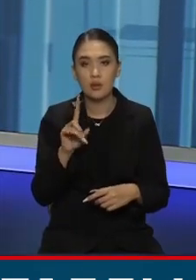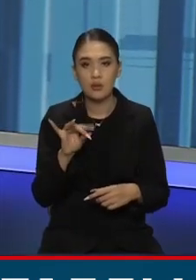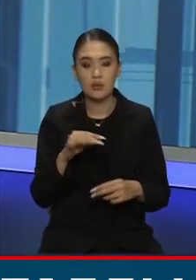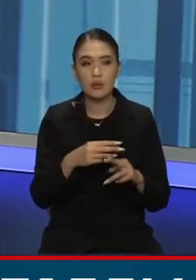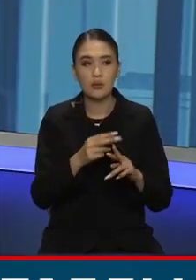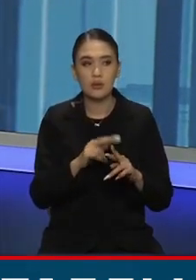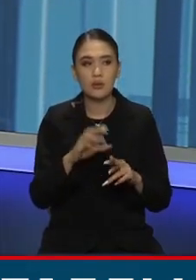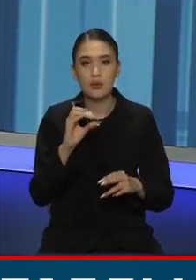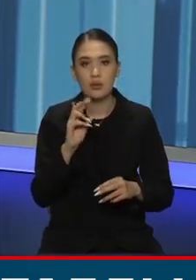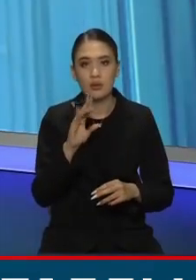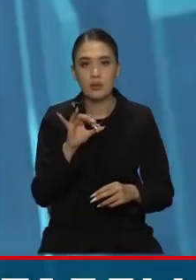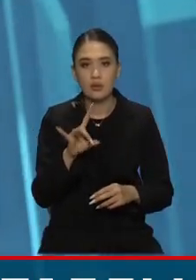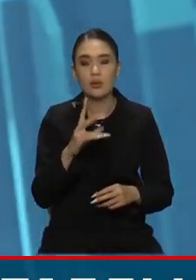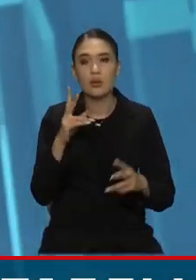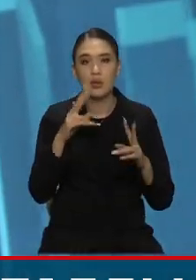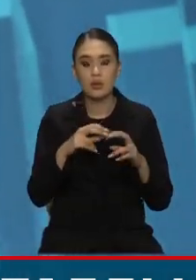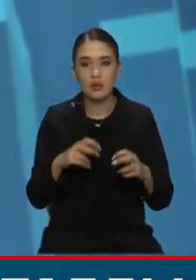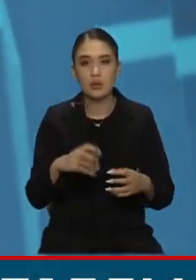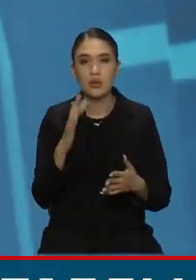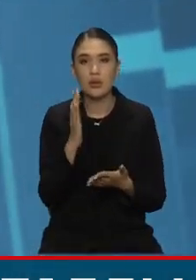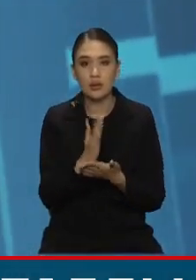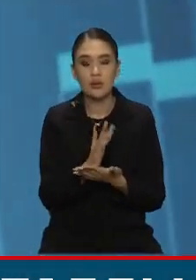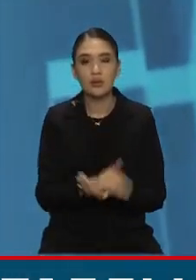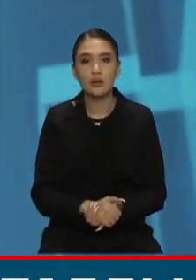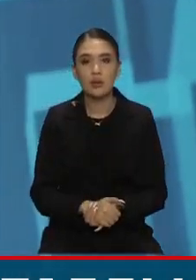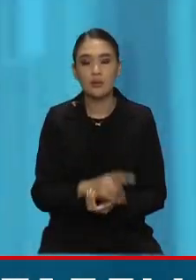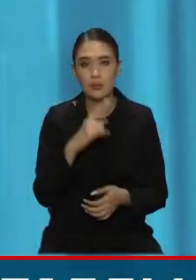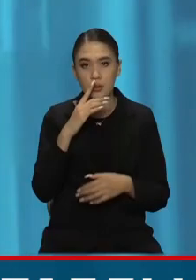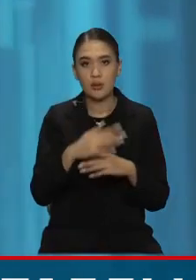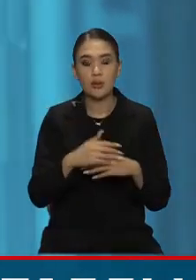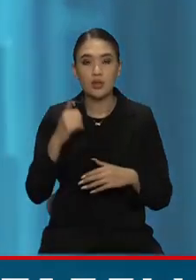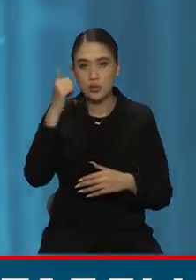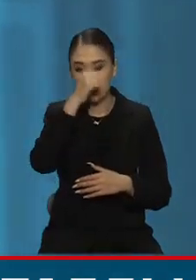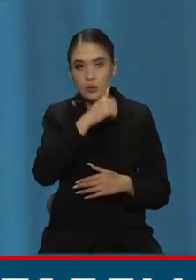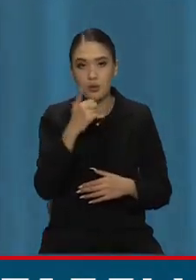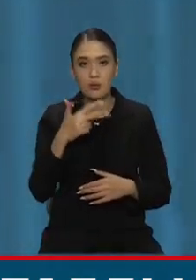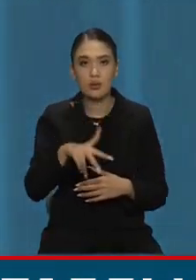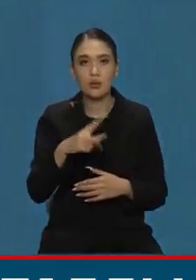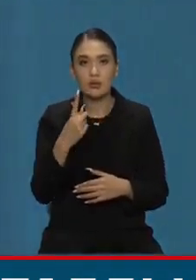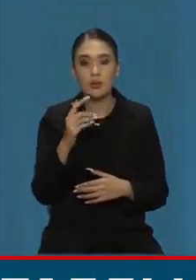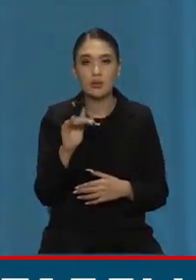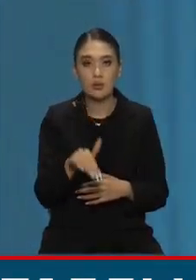жаңа лауазымдарын қарастырған болатынбыз. Биылғы жылы 31 мыңнан адам